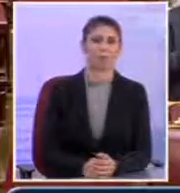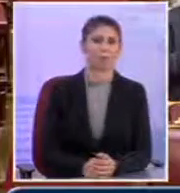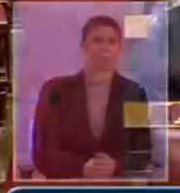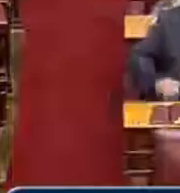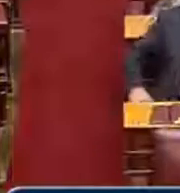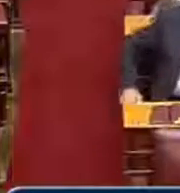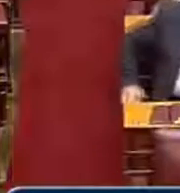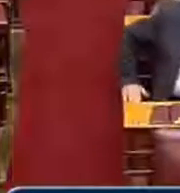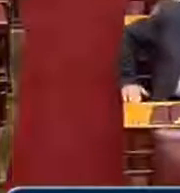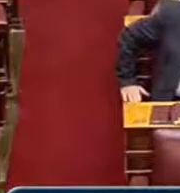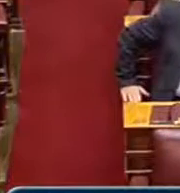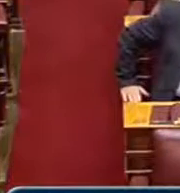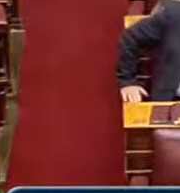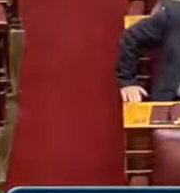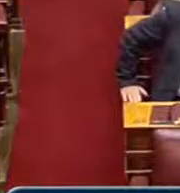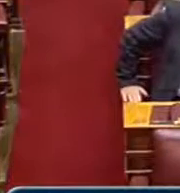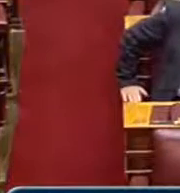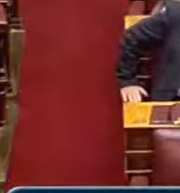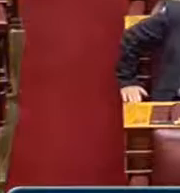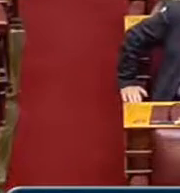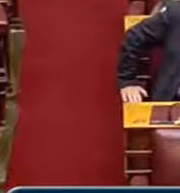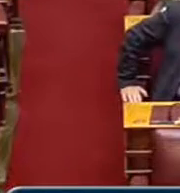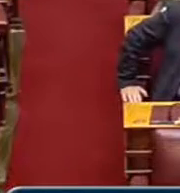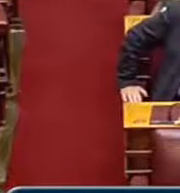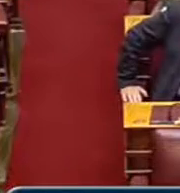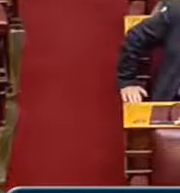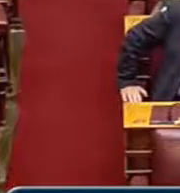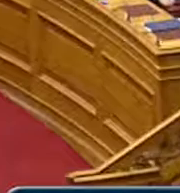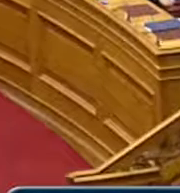Ευχαριστώ πολύ κύριε Υπουργέ και για τη συνέπεια του χρόνου ιδιαιτέρως.